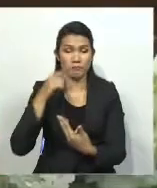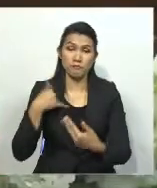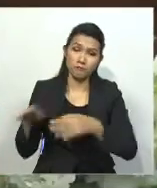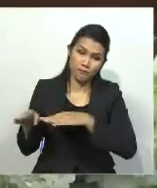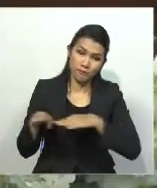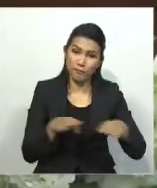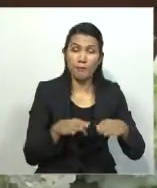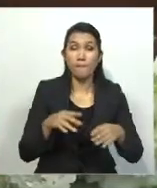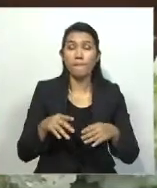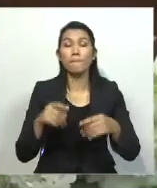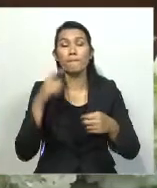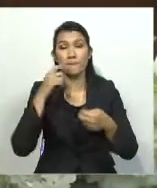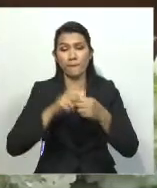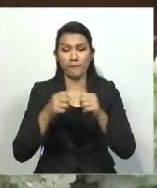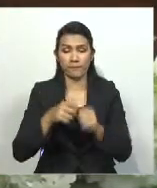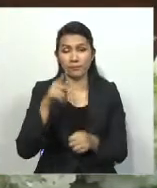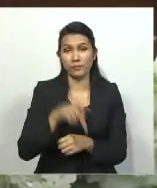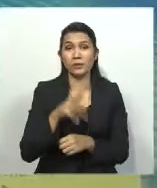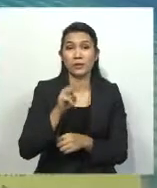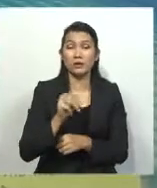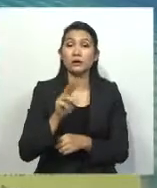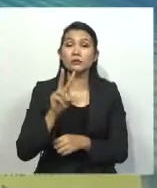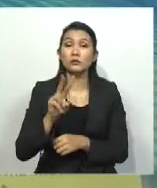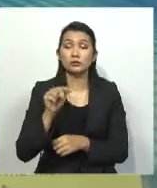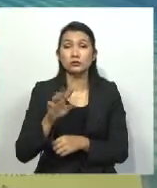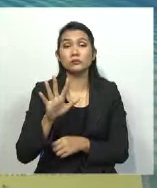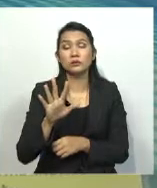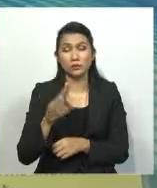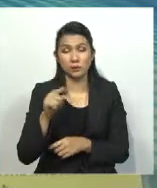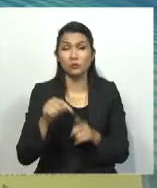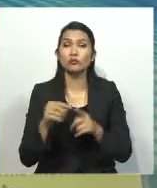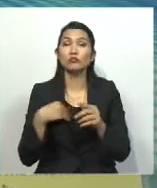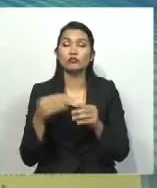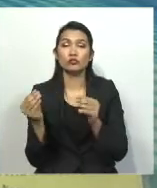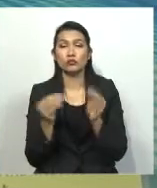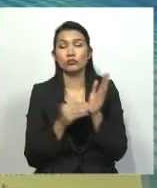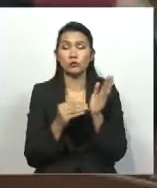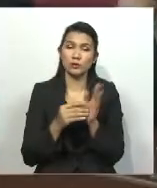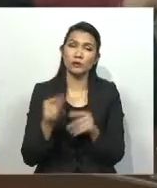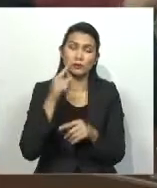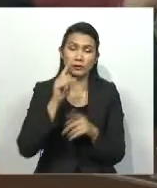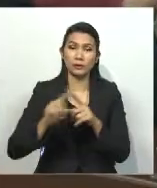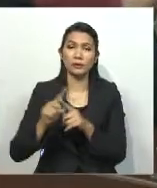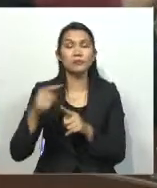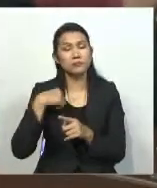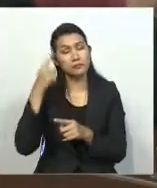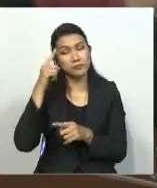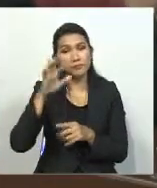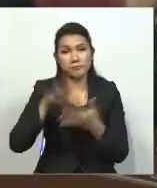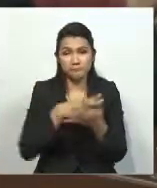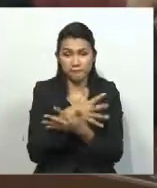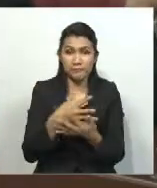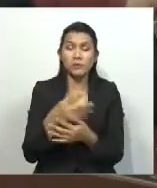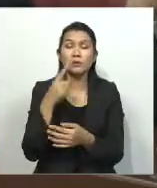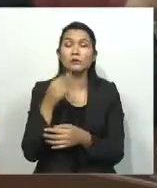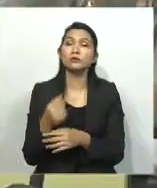รียมแผนรับมือกับปัญหาPM 2.5 ในพื้นที่กรุงเทพและปริมณฑลมีการวางมาตรการควบคุมนะครับสถ